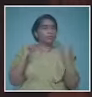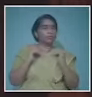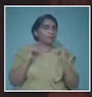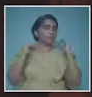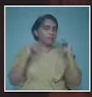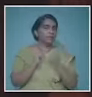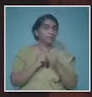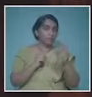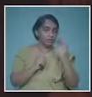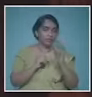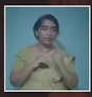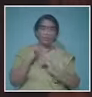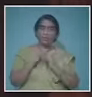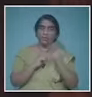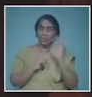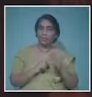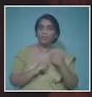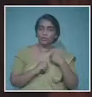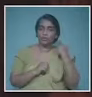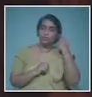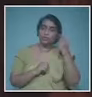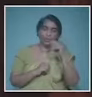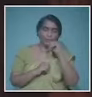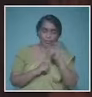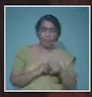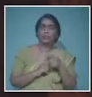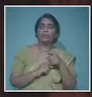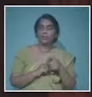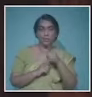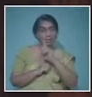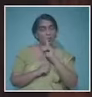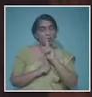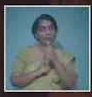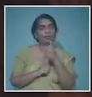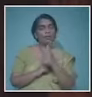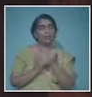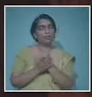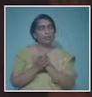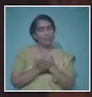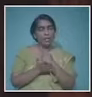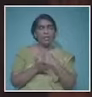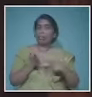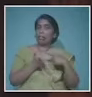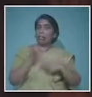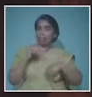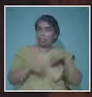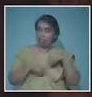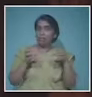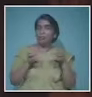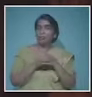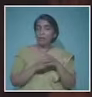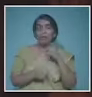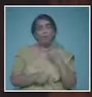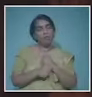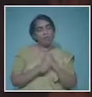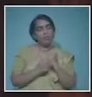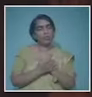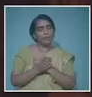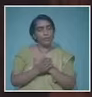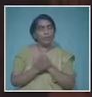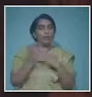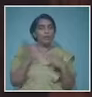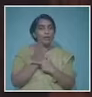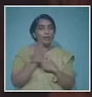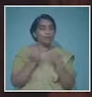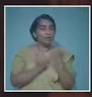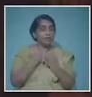karana awashya karana katitu karana. Idi api danna attha washayenma hari obathumiye kiyana kari sieluma deshapalana paksha sieluma rajayan samurdhi